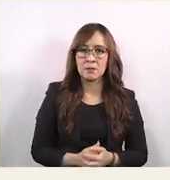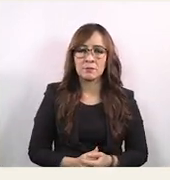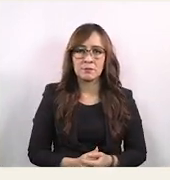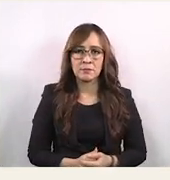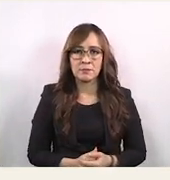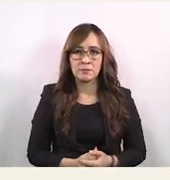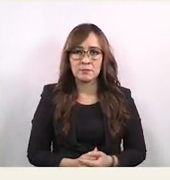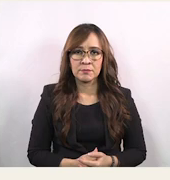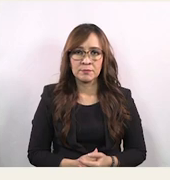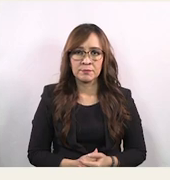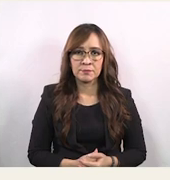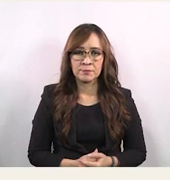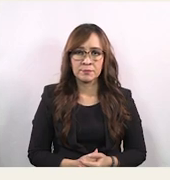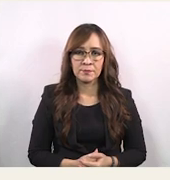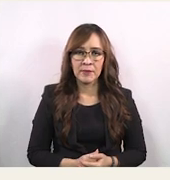jabatan